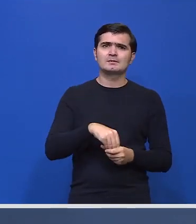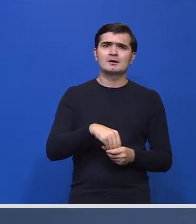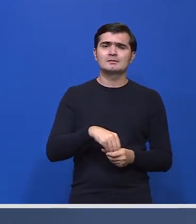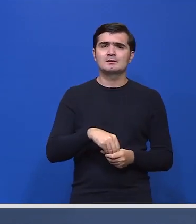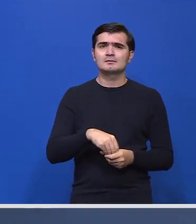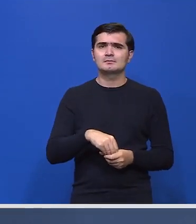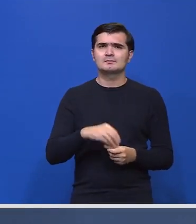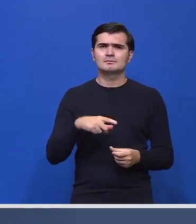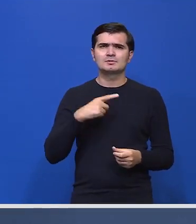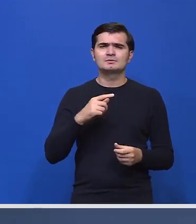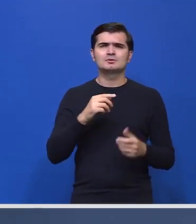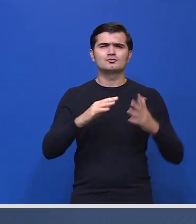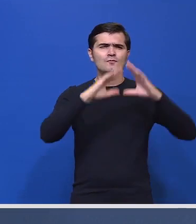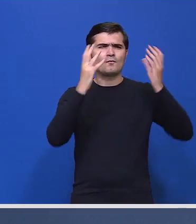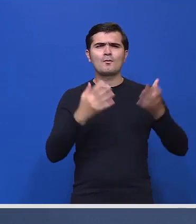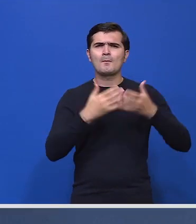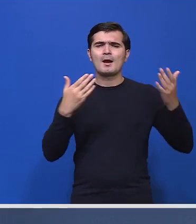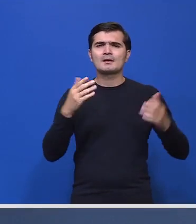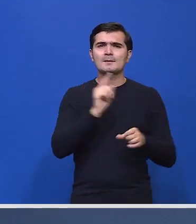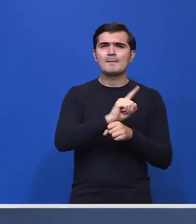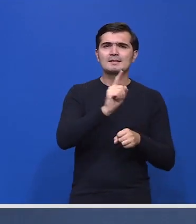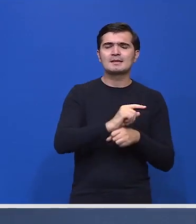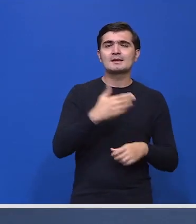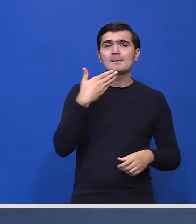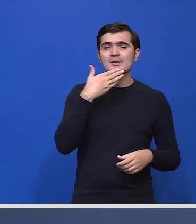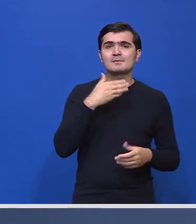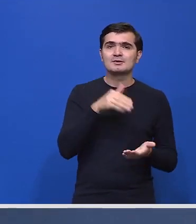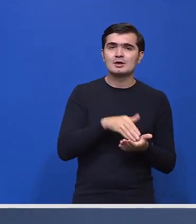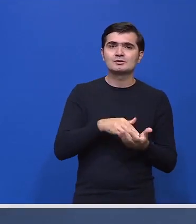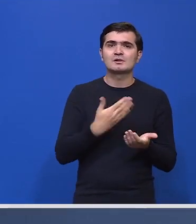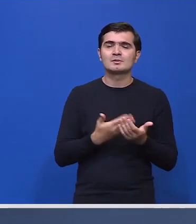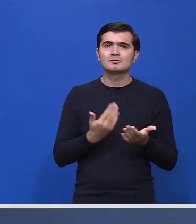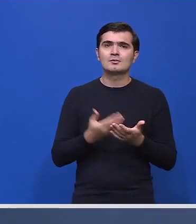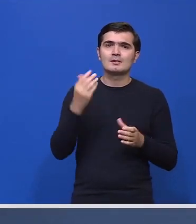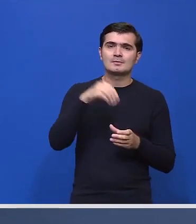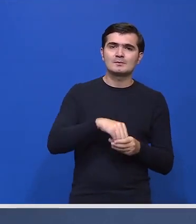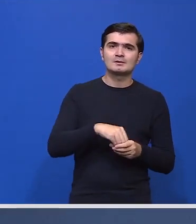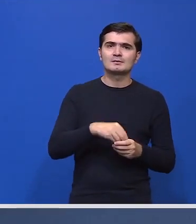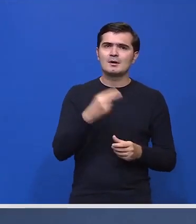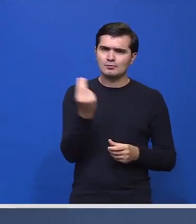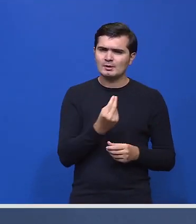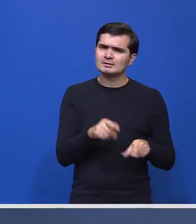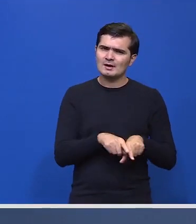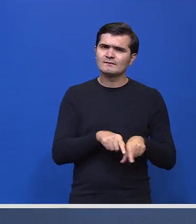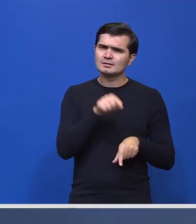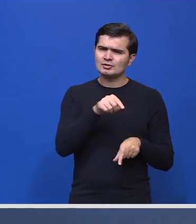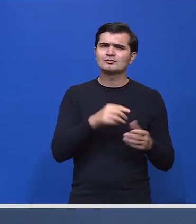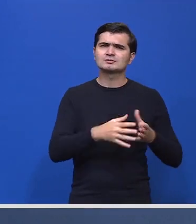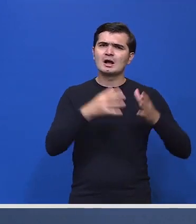și volumul de materie primă necesar pentru implementarea proiectelor a crescut, așa încât